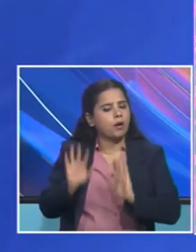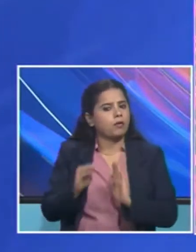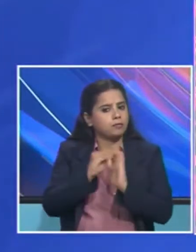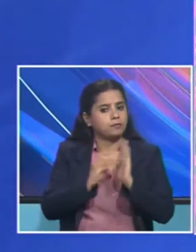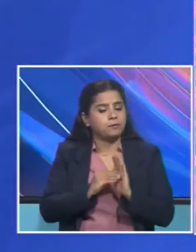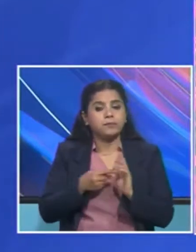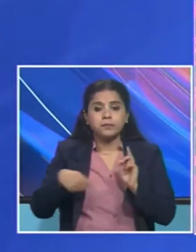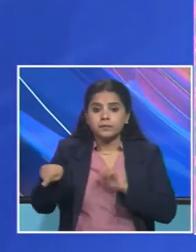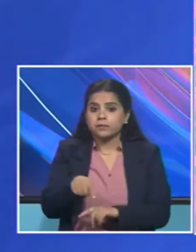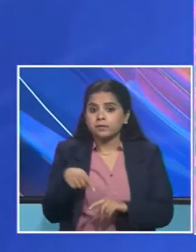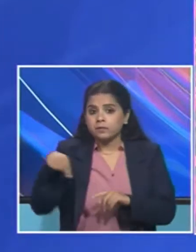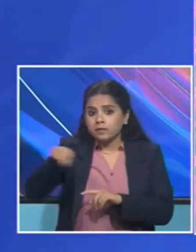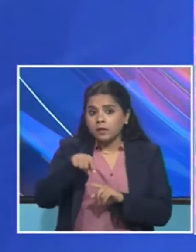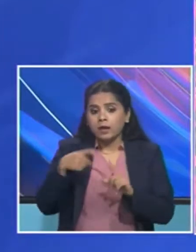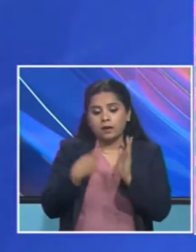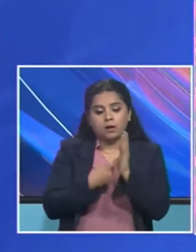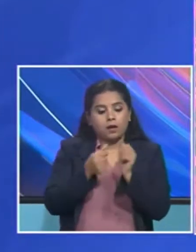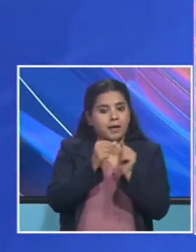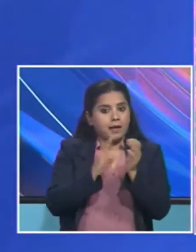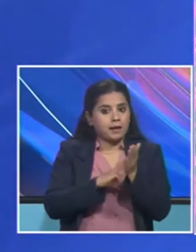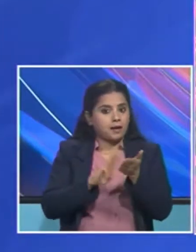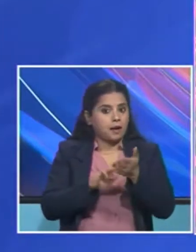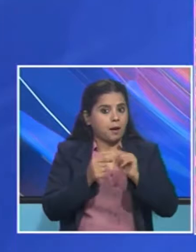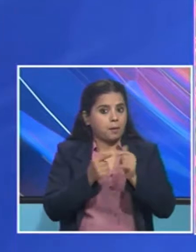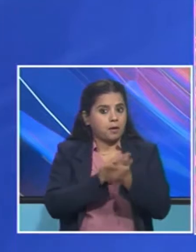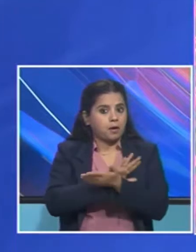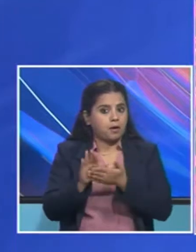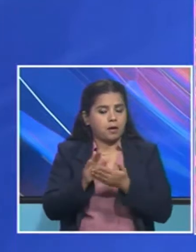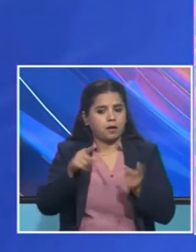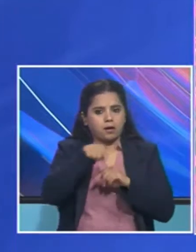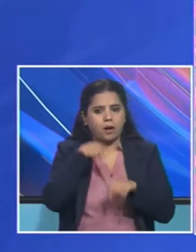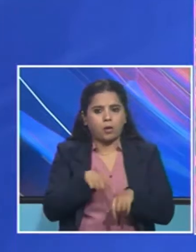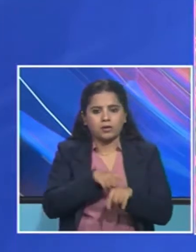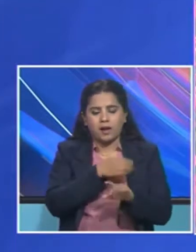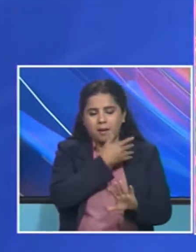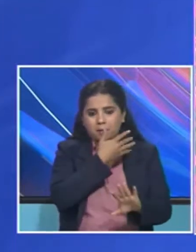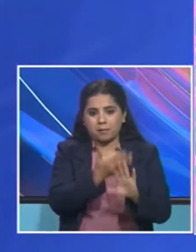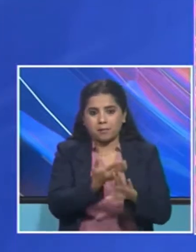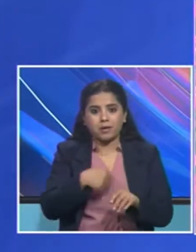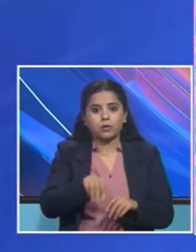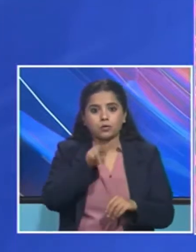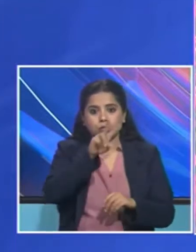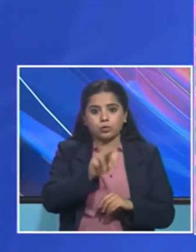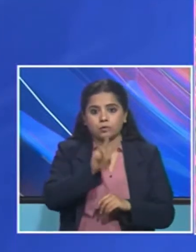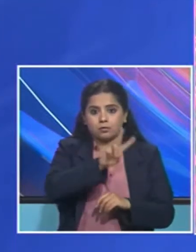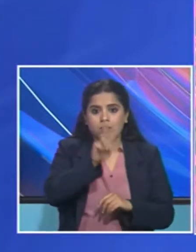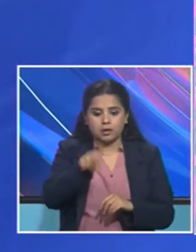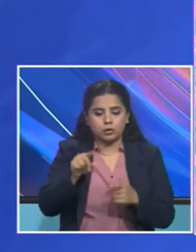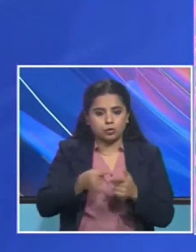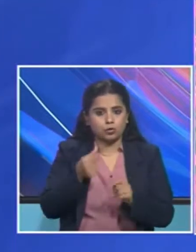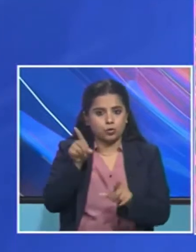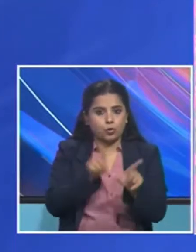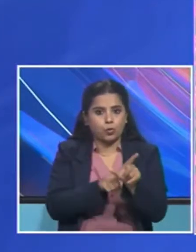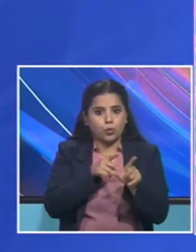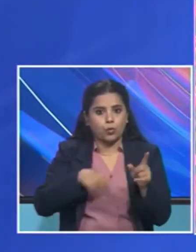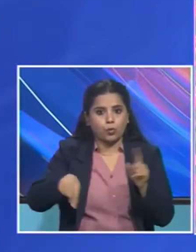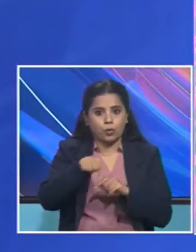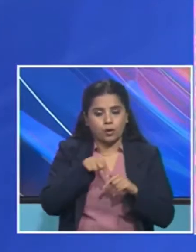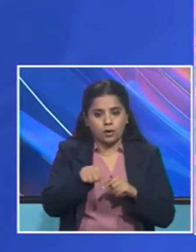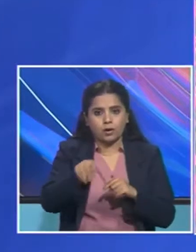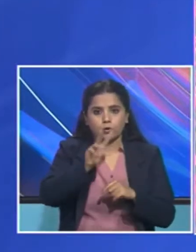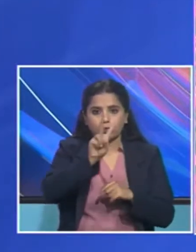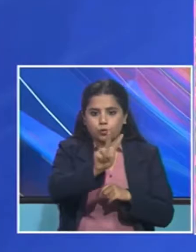यतः श्री रामनाथ कोविंद की पदावधि का अवसान वर्ष 2022 के जुलाई मास के 24वें